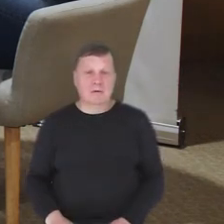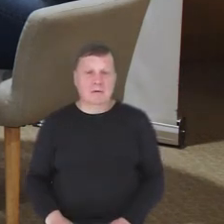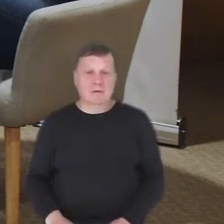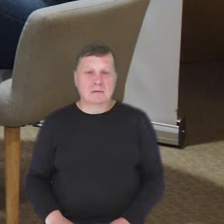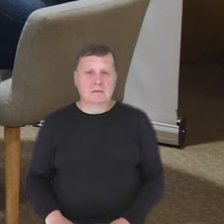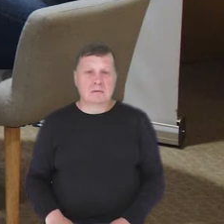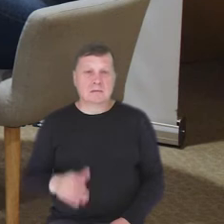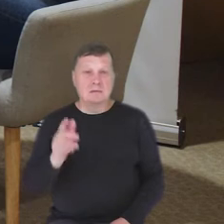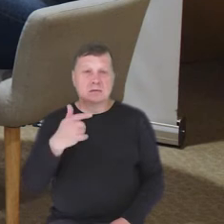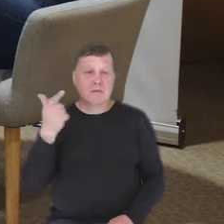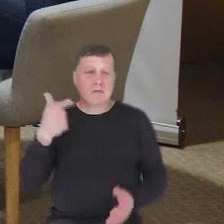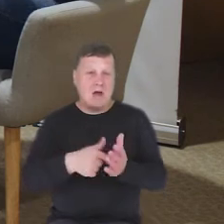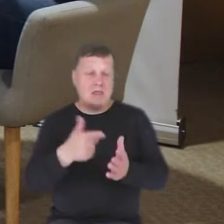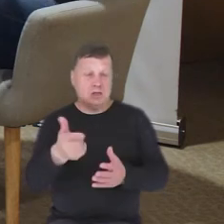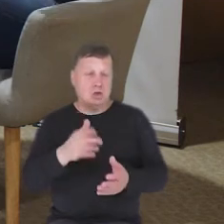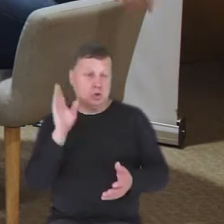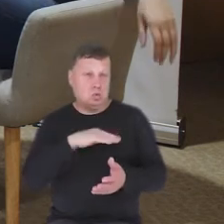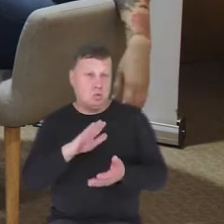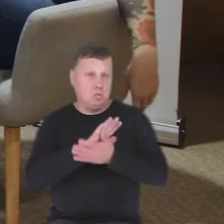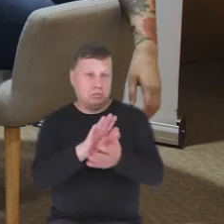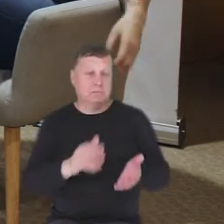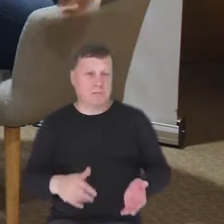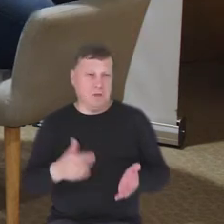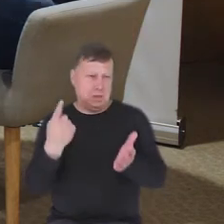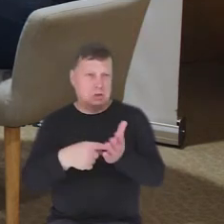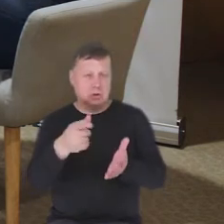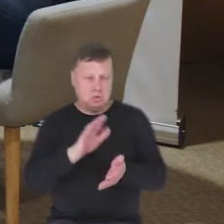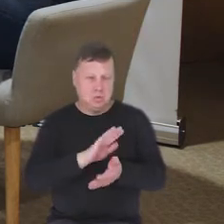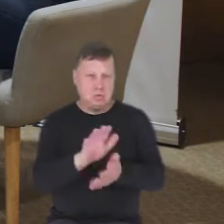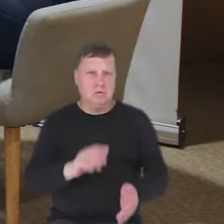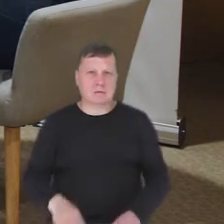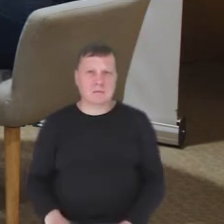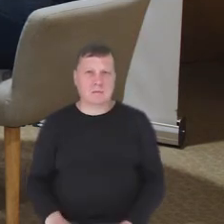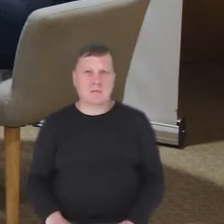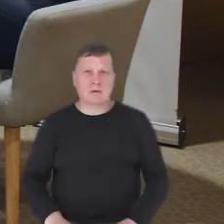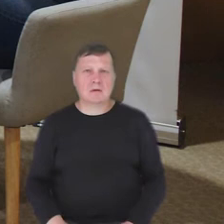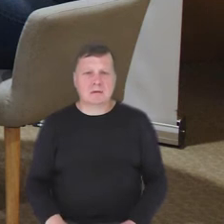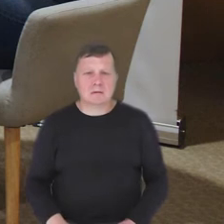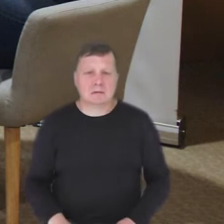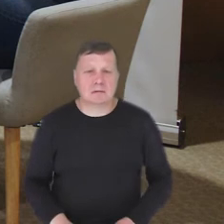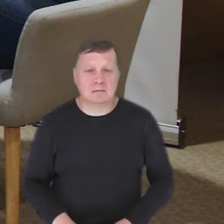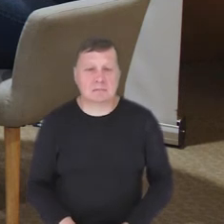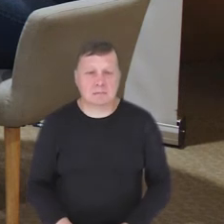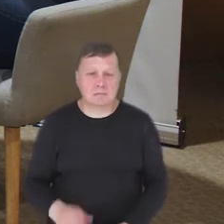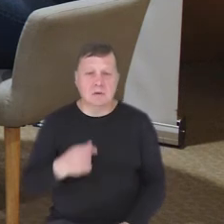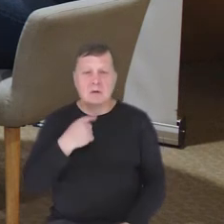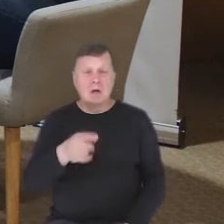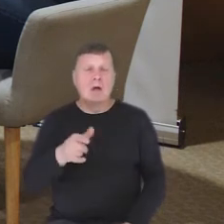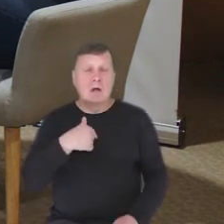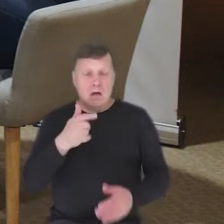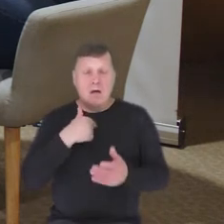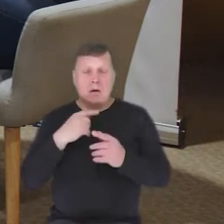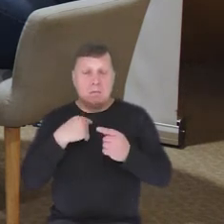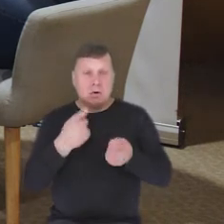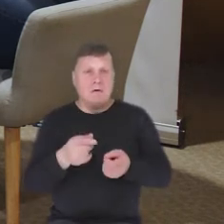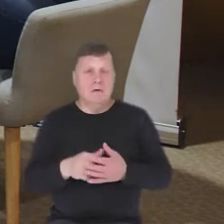Takie dostałam info. Tak, był taki moment, kiedy osiągnęliśmy poziom liczby egzemplarzy Kultury Gniewu któregoś komiksu i pamiętam, że mi to bardzo uderzyło. Ale 300